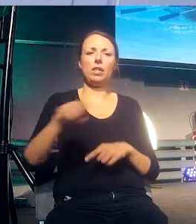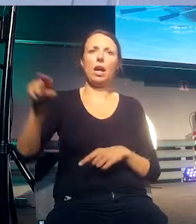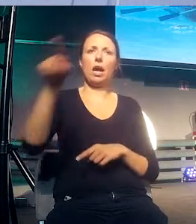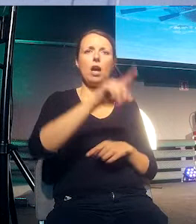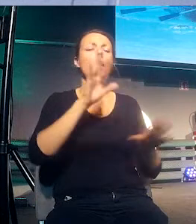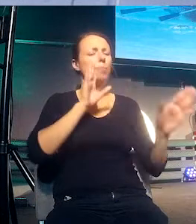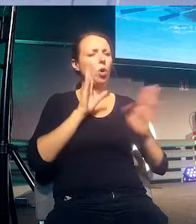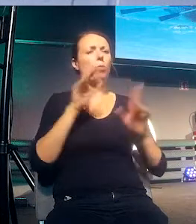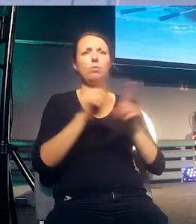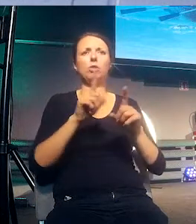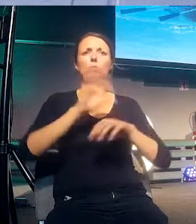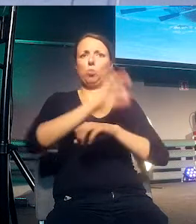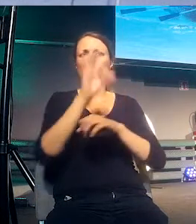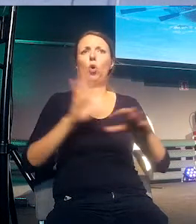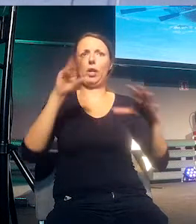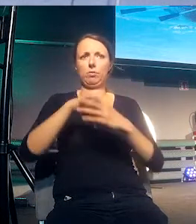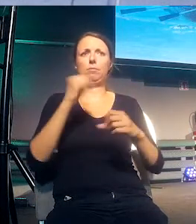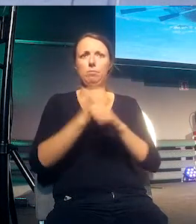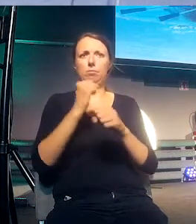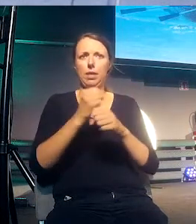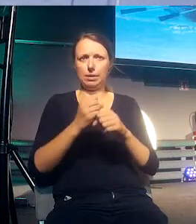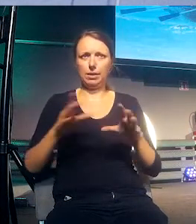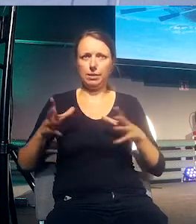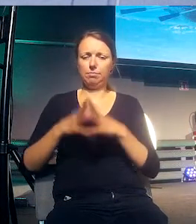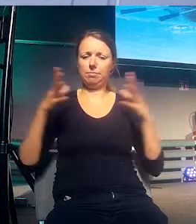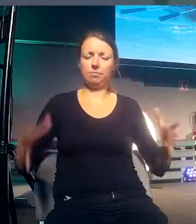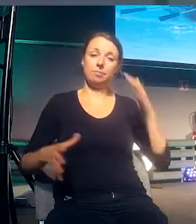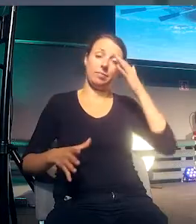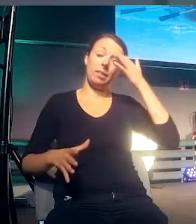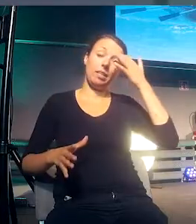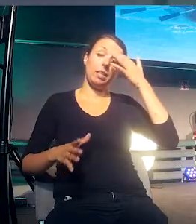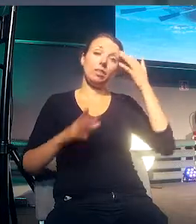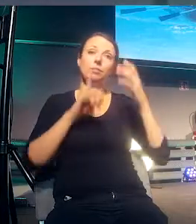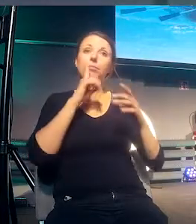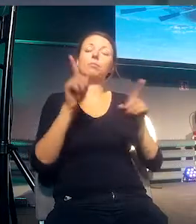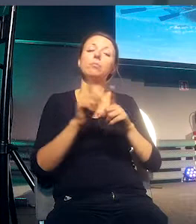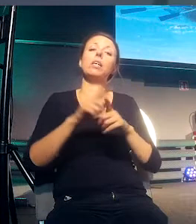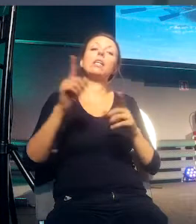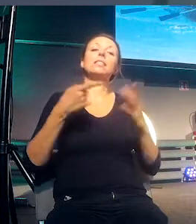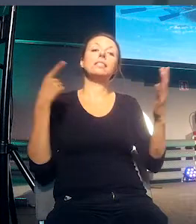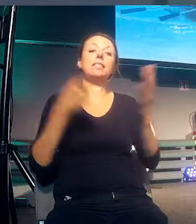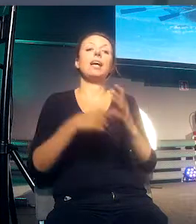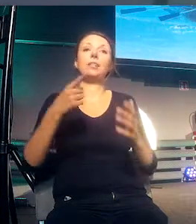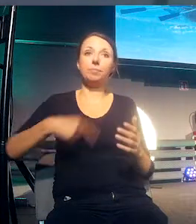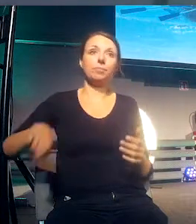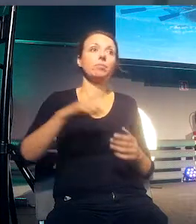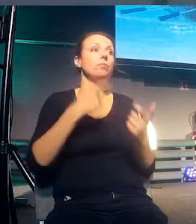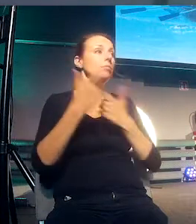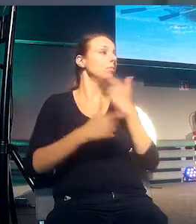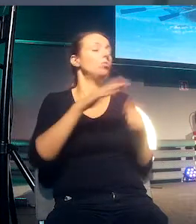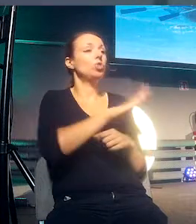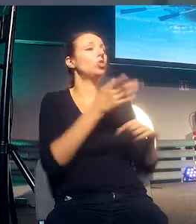Właśnie dlatego, że cele i wektory działań wszystkich tych poszczególnych